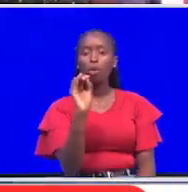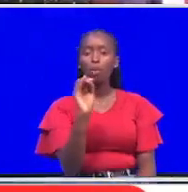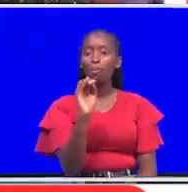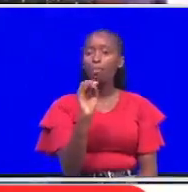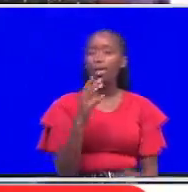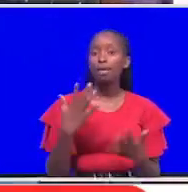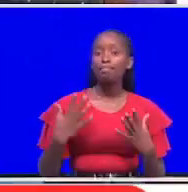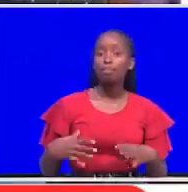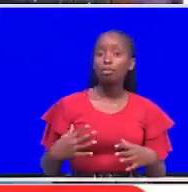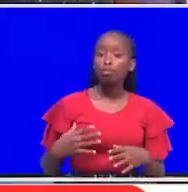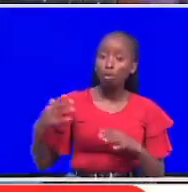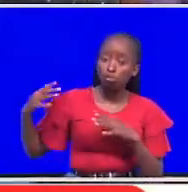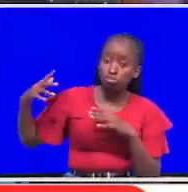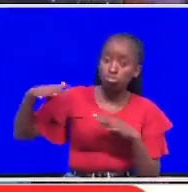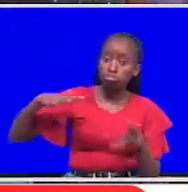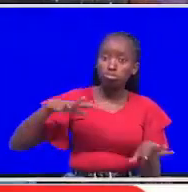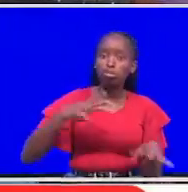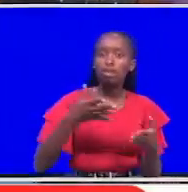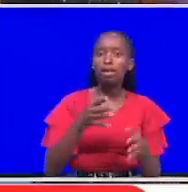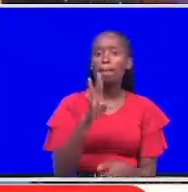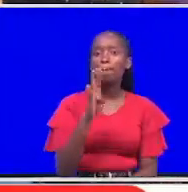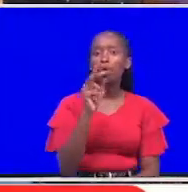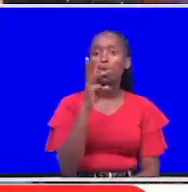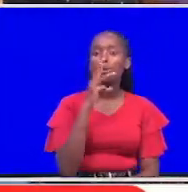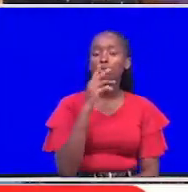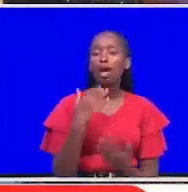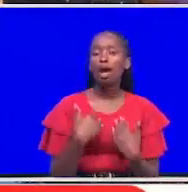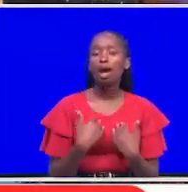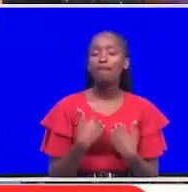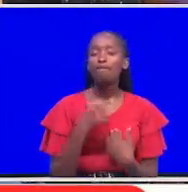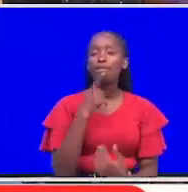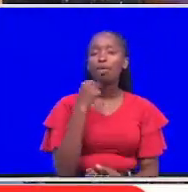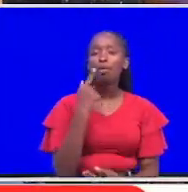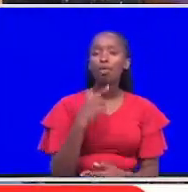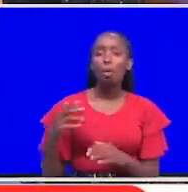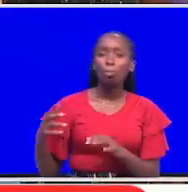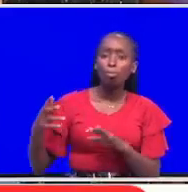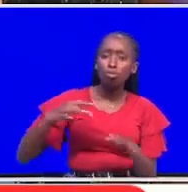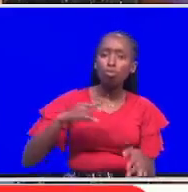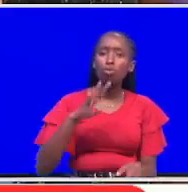watu kuenda hapa na maji. Kuna kijana alienda na maji na pikipiki.